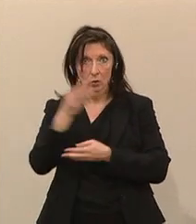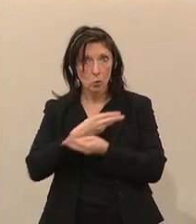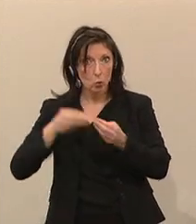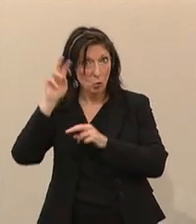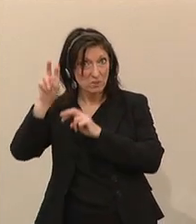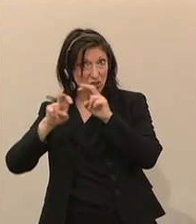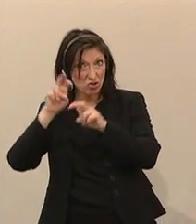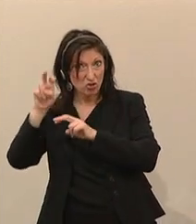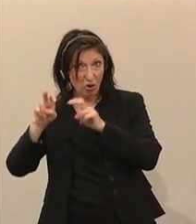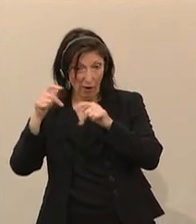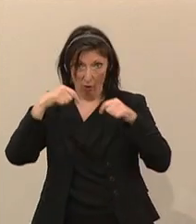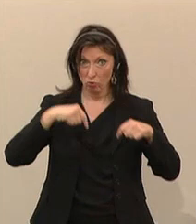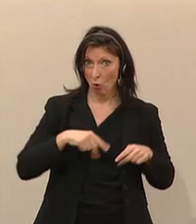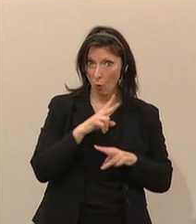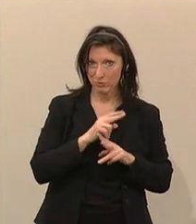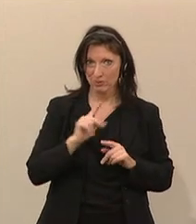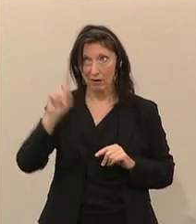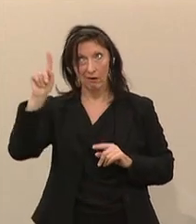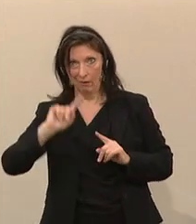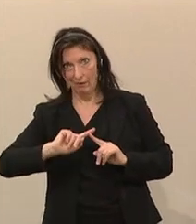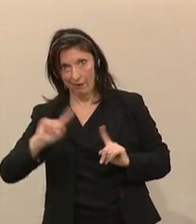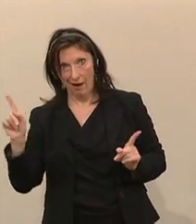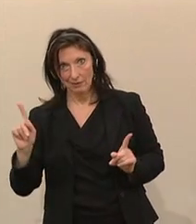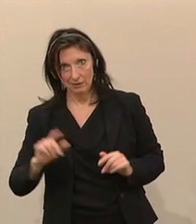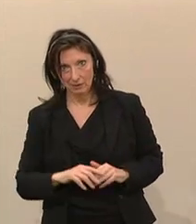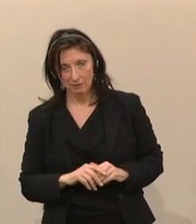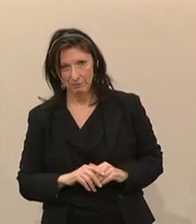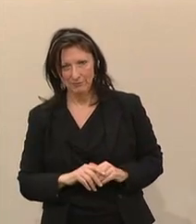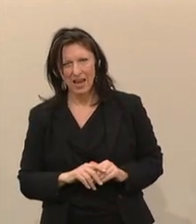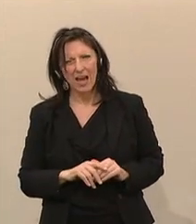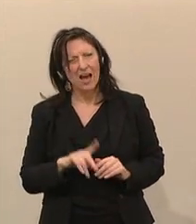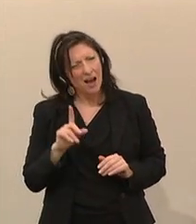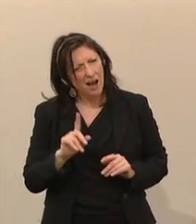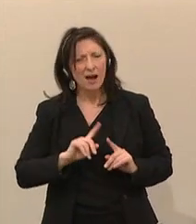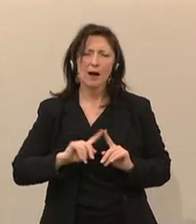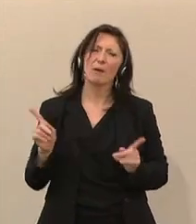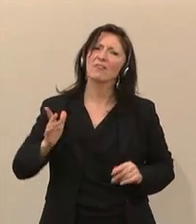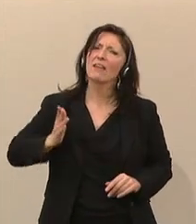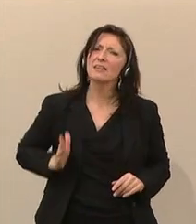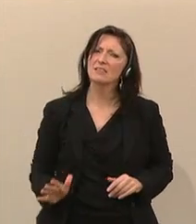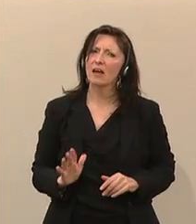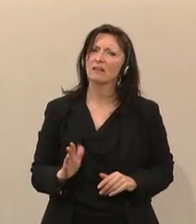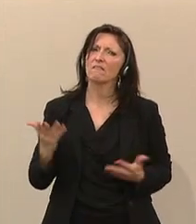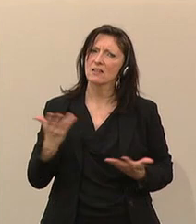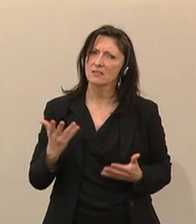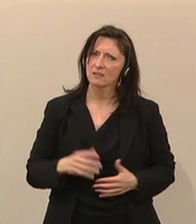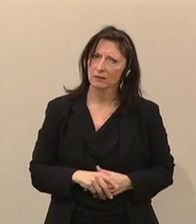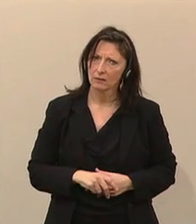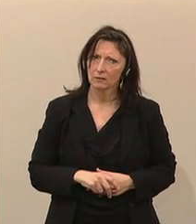anders ausschaut als in unserem Lande. Auf der anderen Seite ist es aber schon auch so, dass